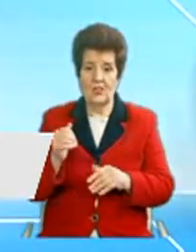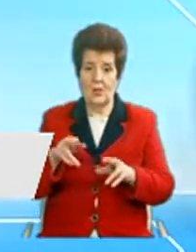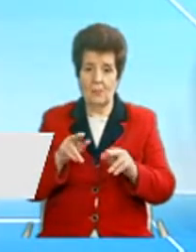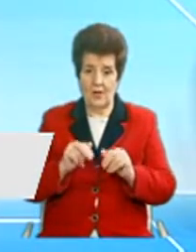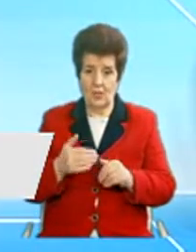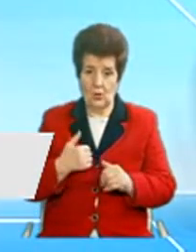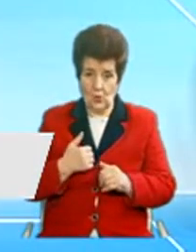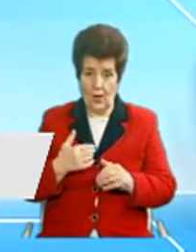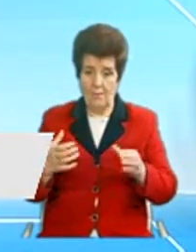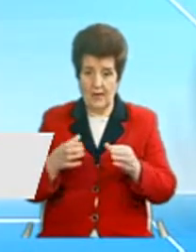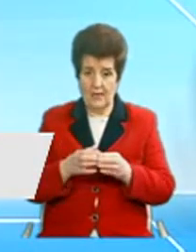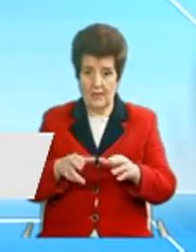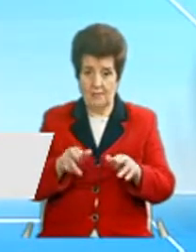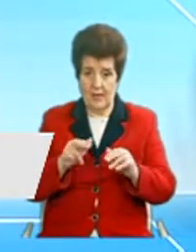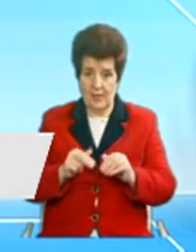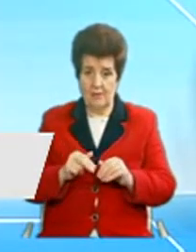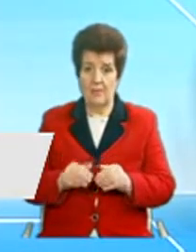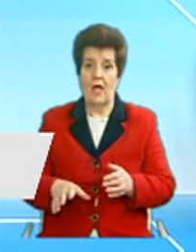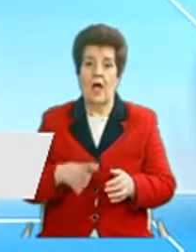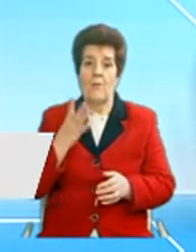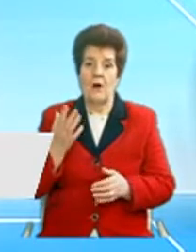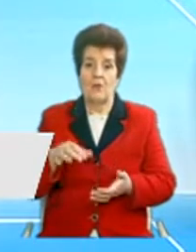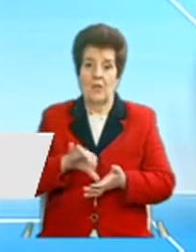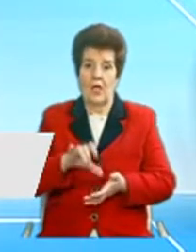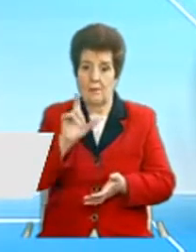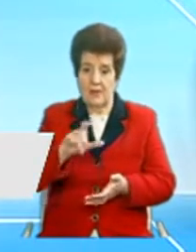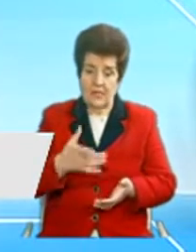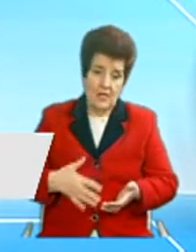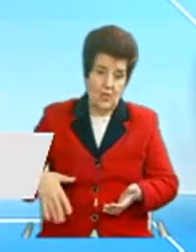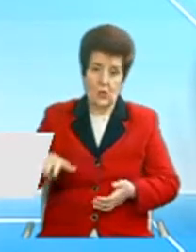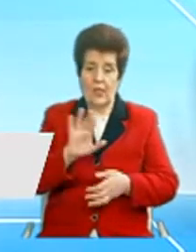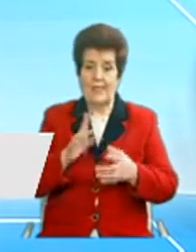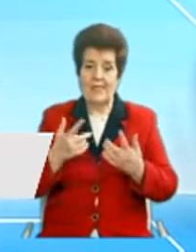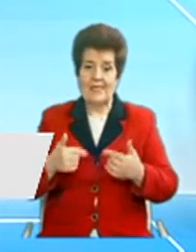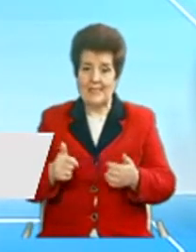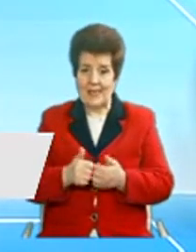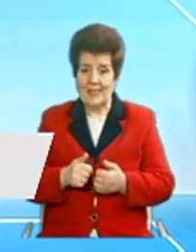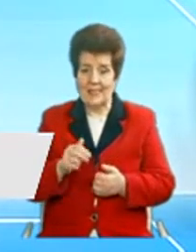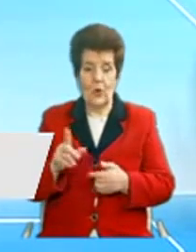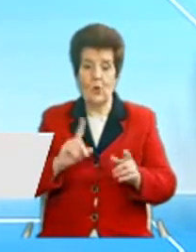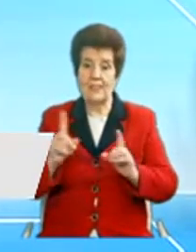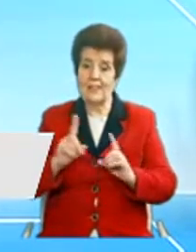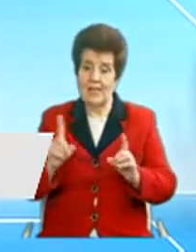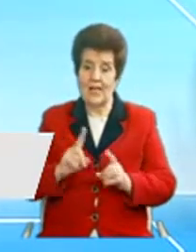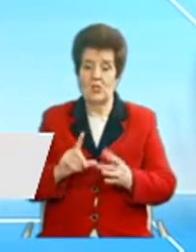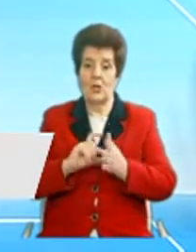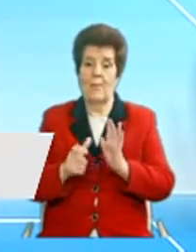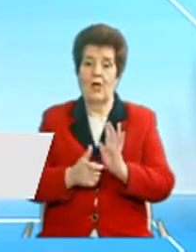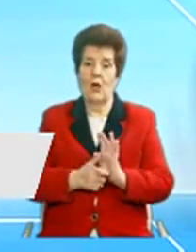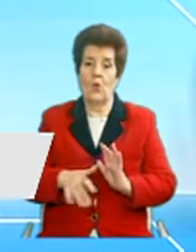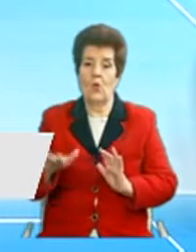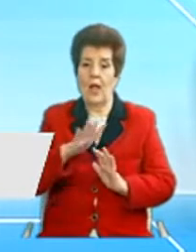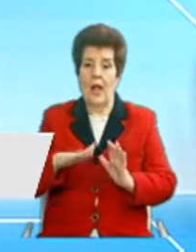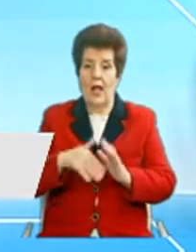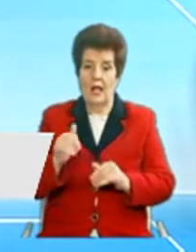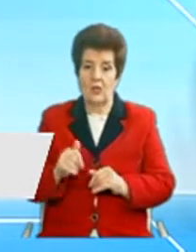când noi eram partid parlamentar, am avut reprezentanții noștri în toate secțiile, consiliile și birourile electorale, secțiile